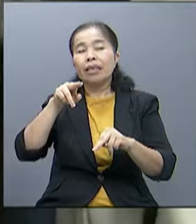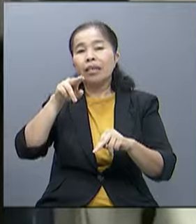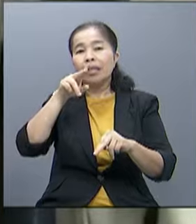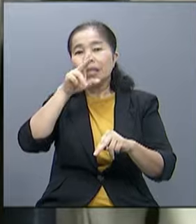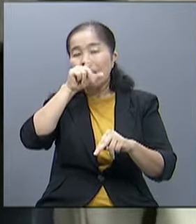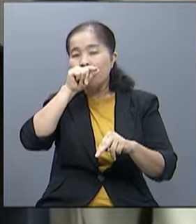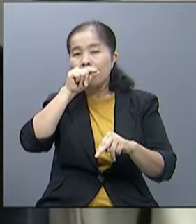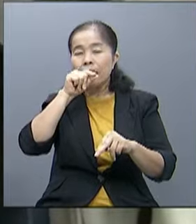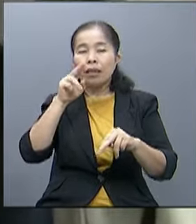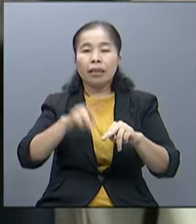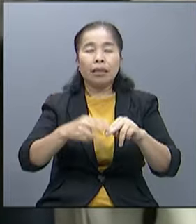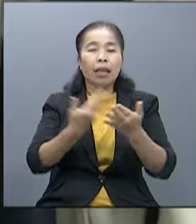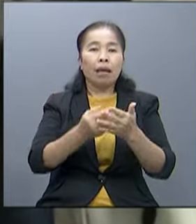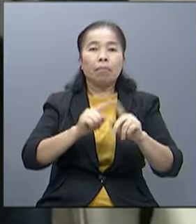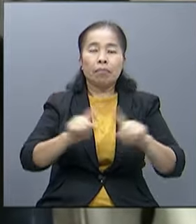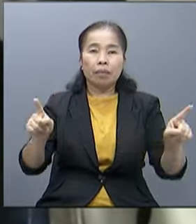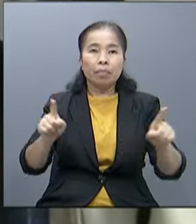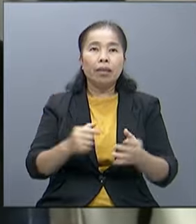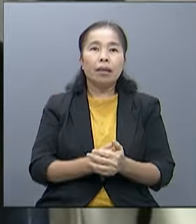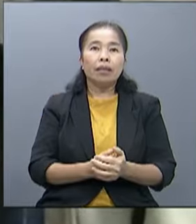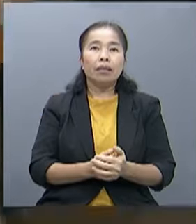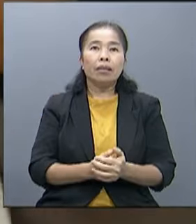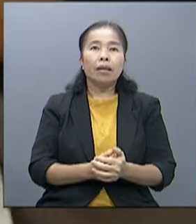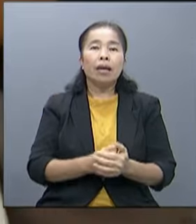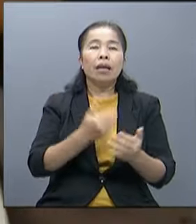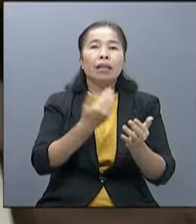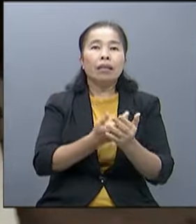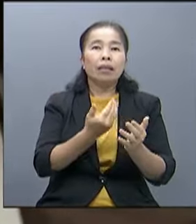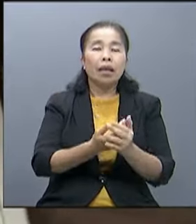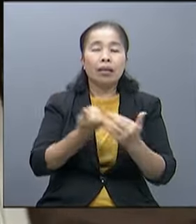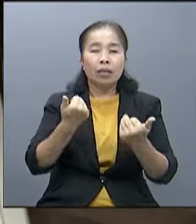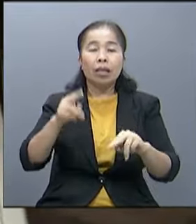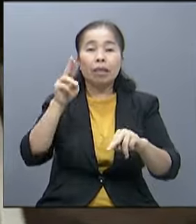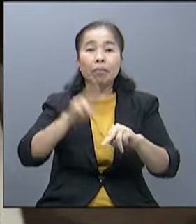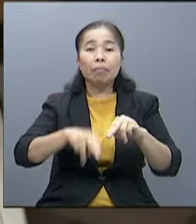ข่ไก่นะคะที่พอผลผลิตหายไปแล้วราคาก็พุ่งขึ้นตอนนี้ไข่เป็ดห